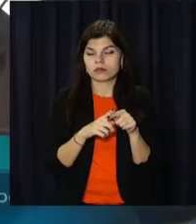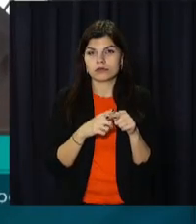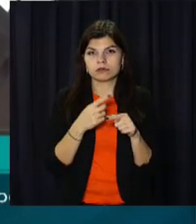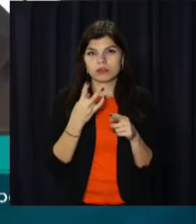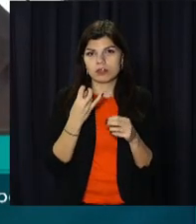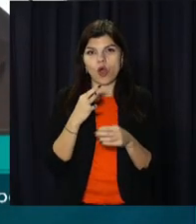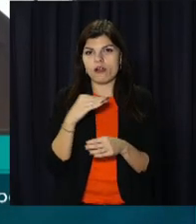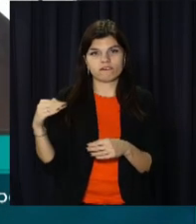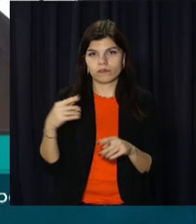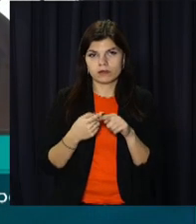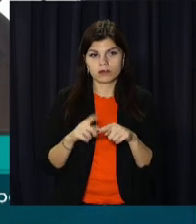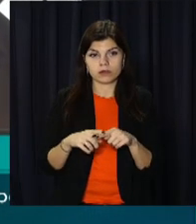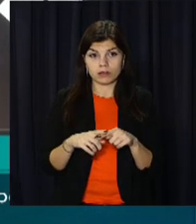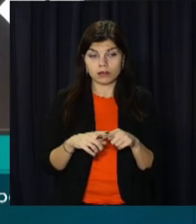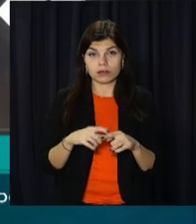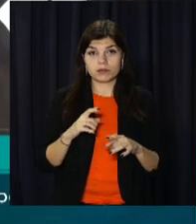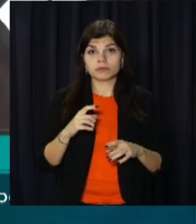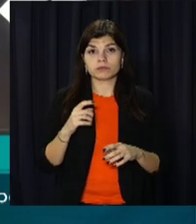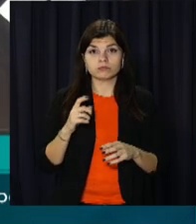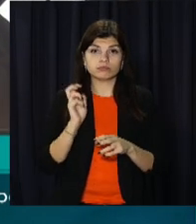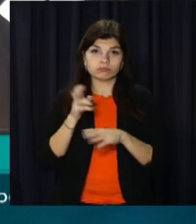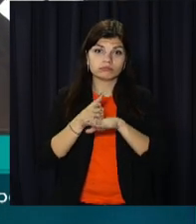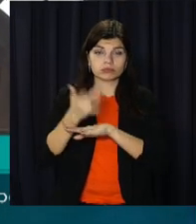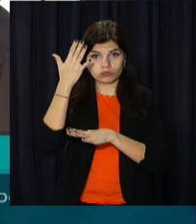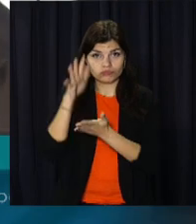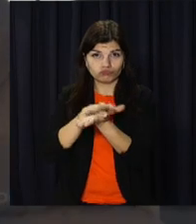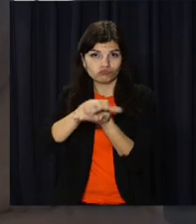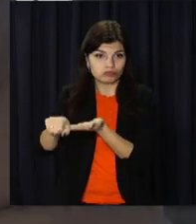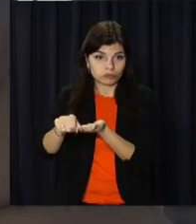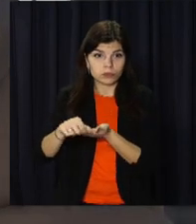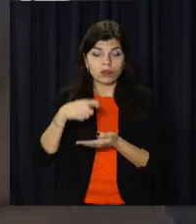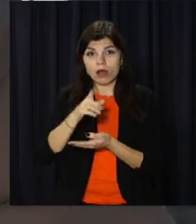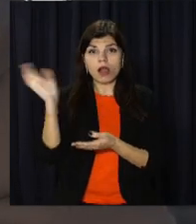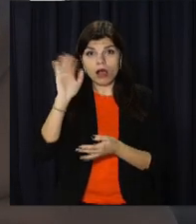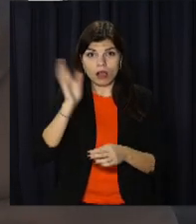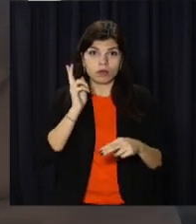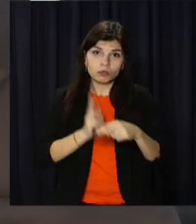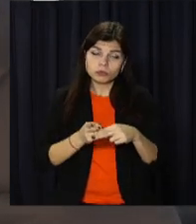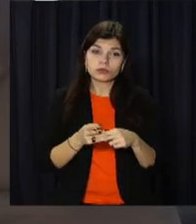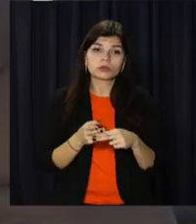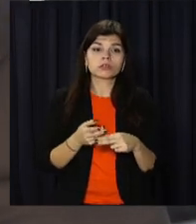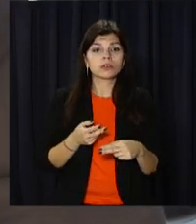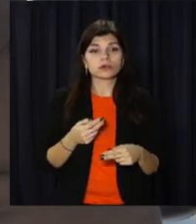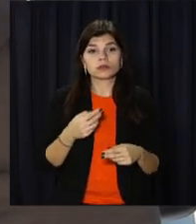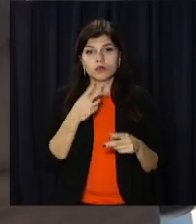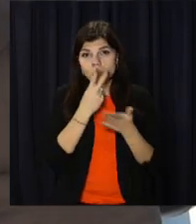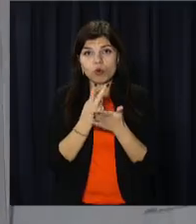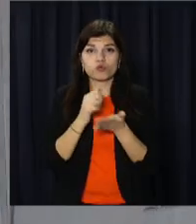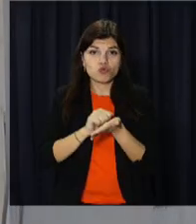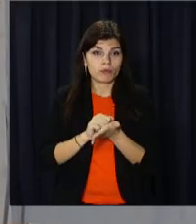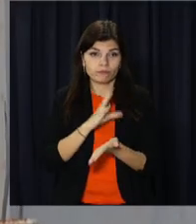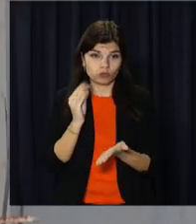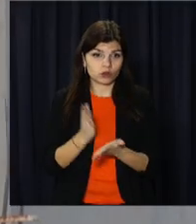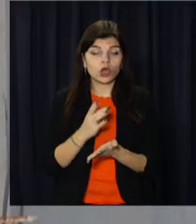в першу чергу, це право на заняття земельного участку. Договор оренди землі. Виконати документи не перестали.